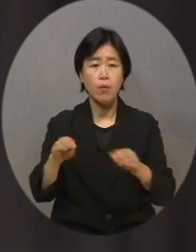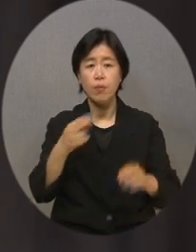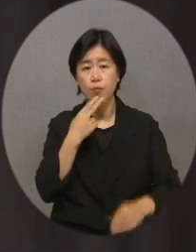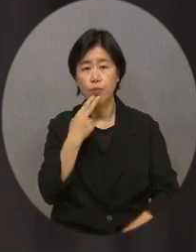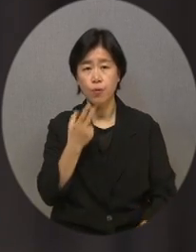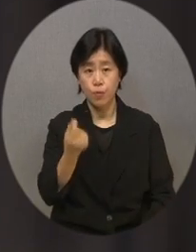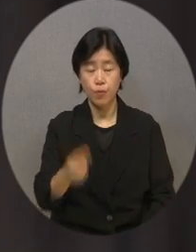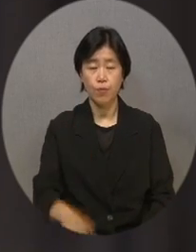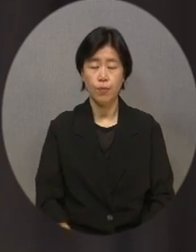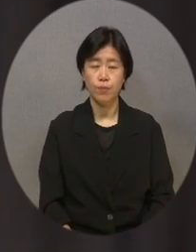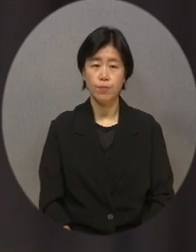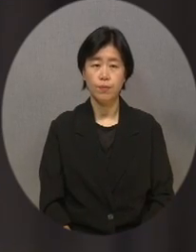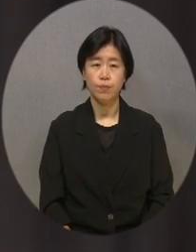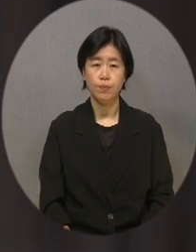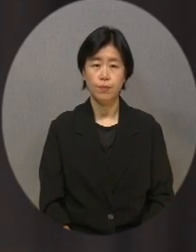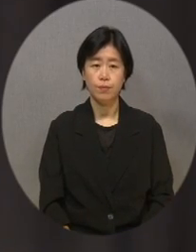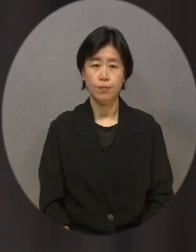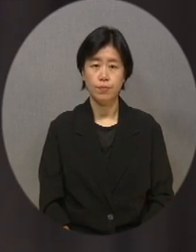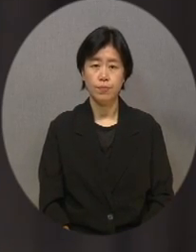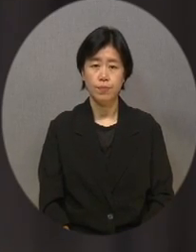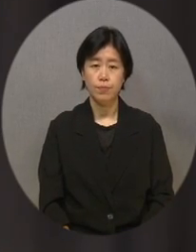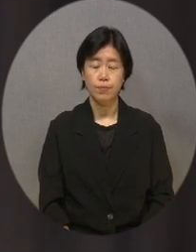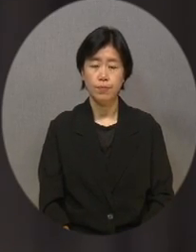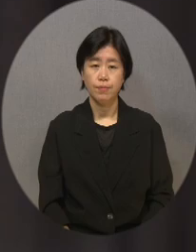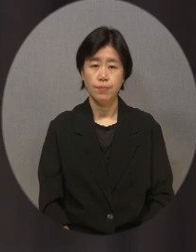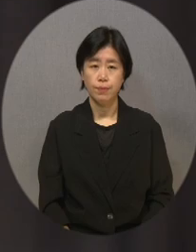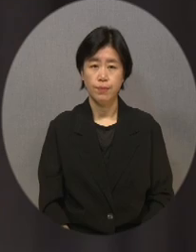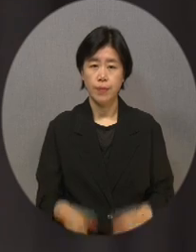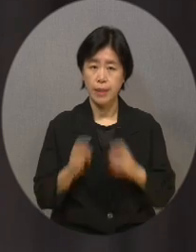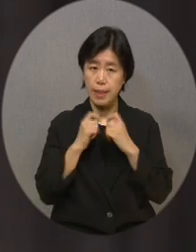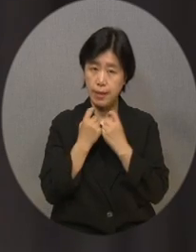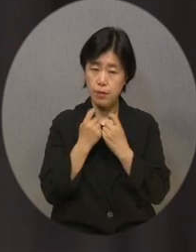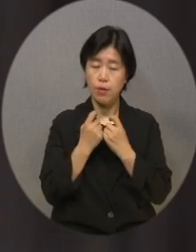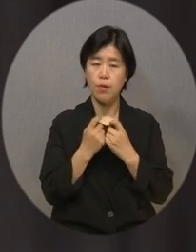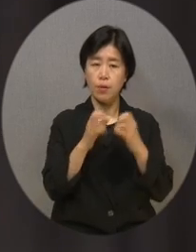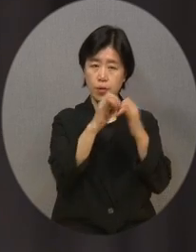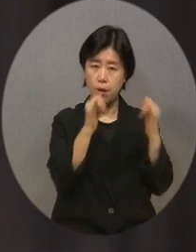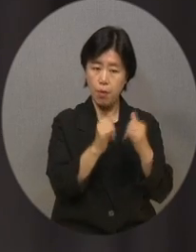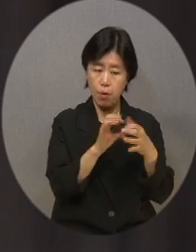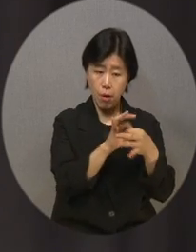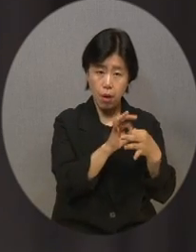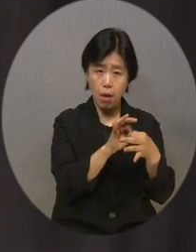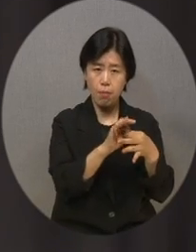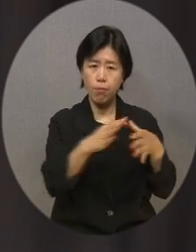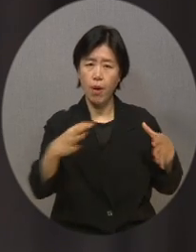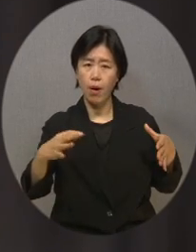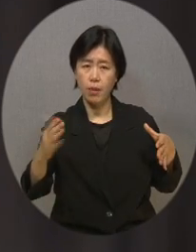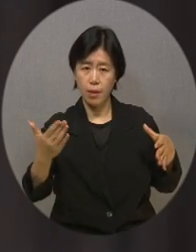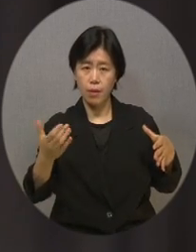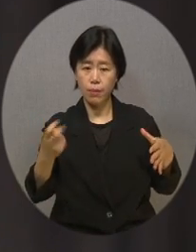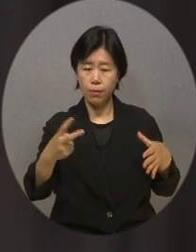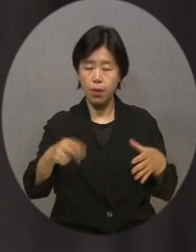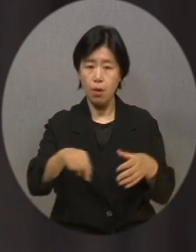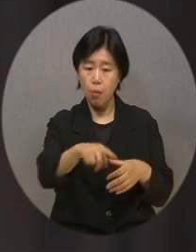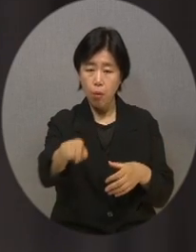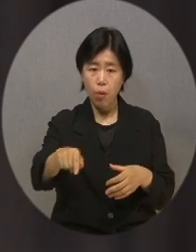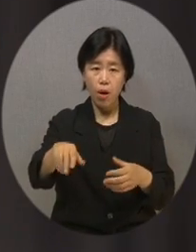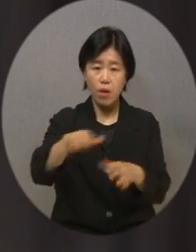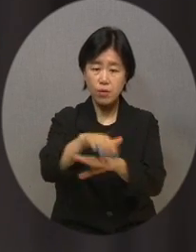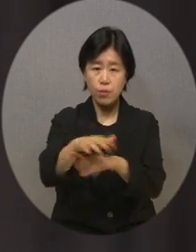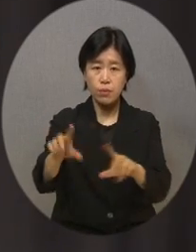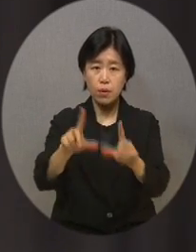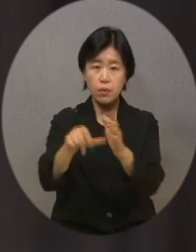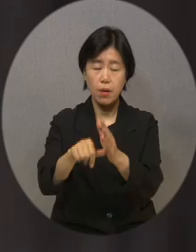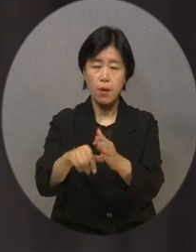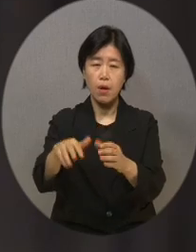뭐 여러 가지 문제들이 있을 때 이런 것들이 돼도 되는데요. 뭐 개인적인 사회관계 단절, 뭐 여가 문화시설의 부족, 뭐 배우자 직장